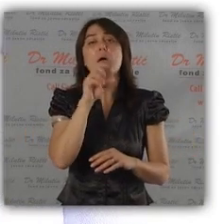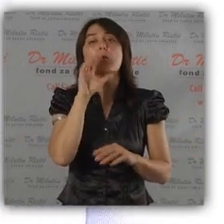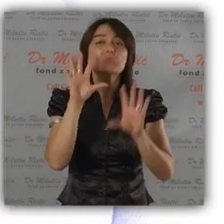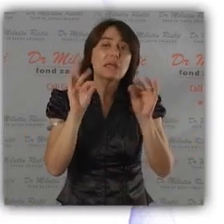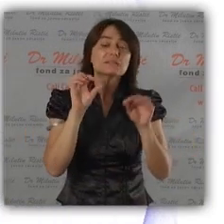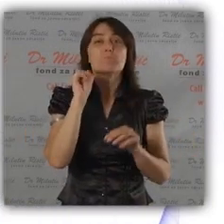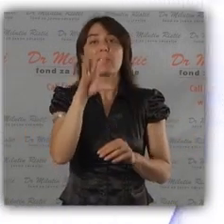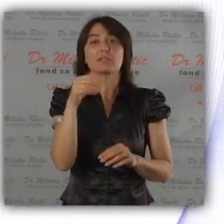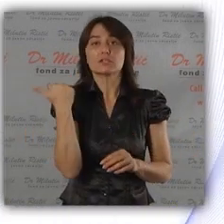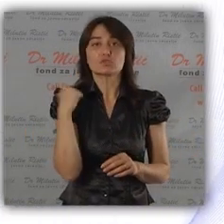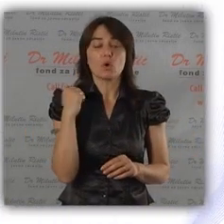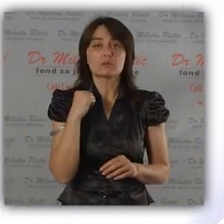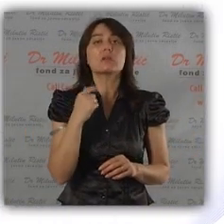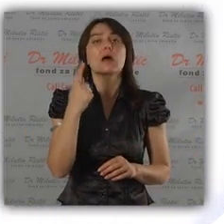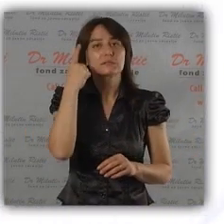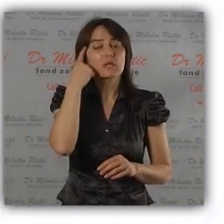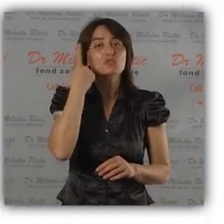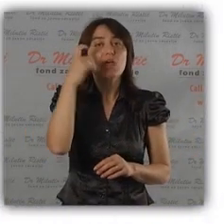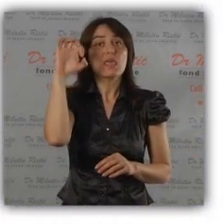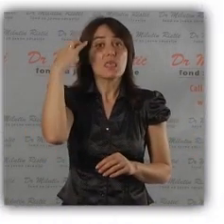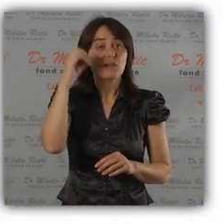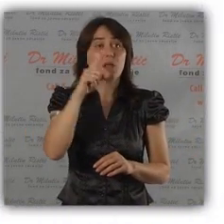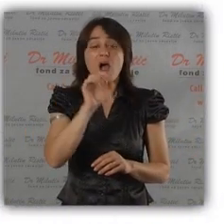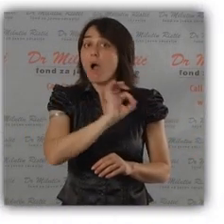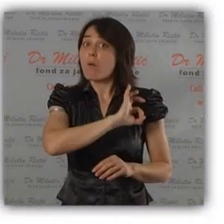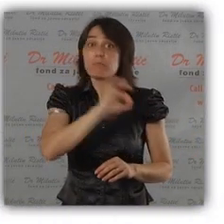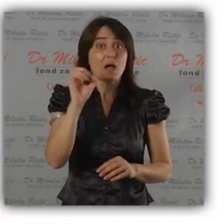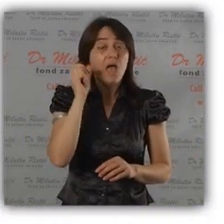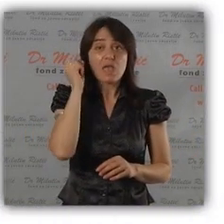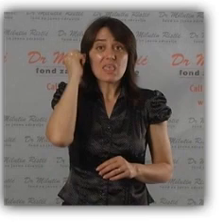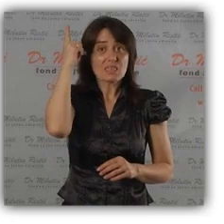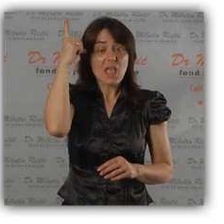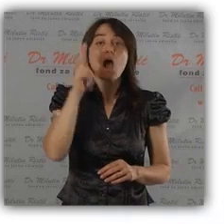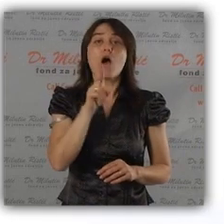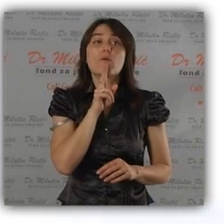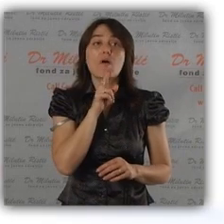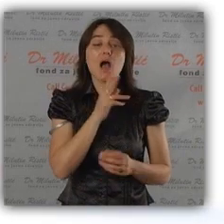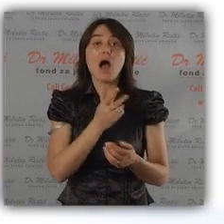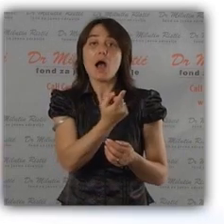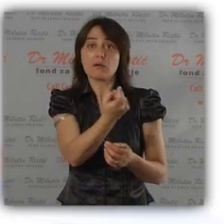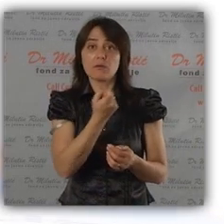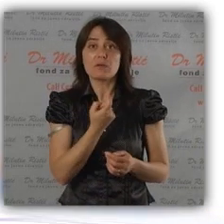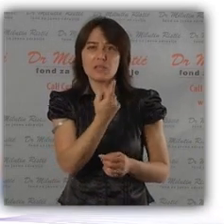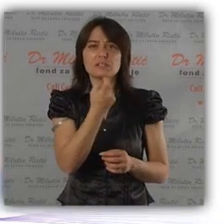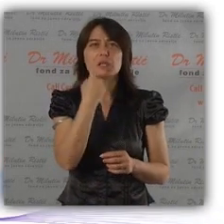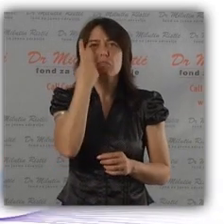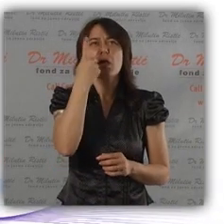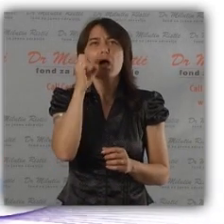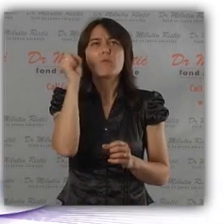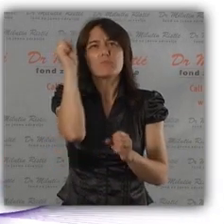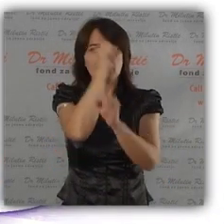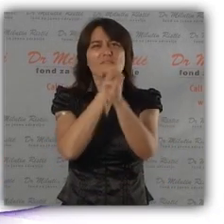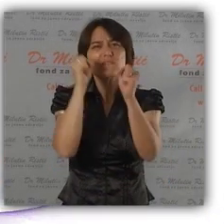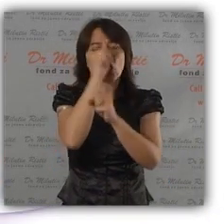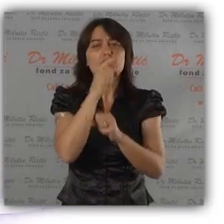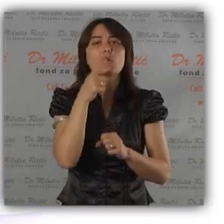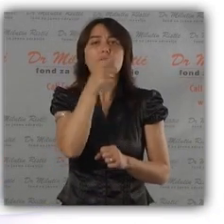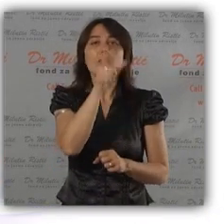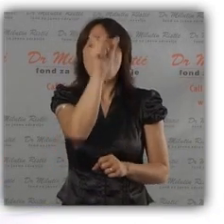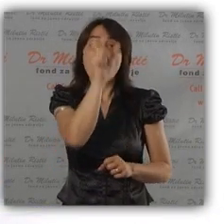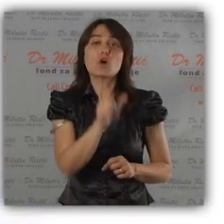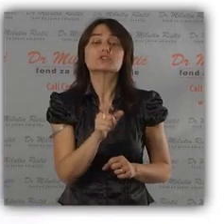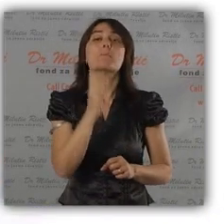zbog nje posle 50-15 godina. Dakle, ova jedina perfekcionistička ideja koja proističe iz jedne